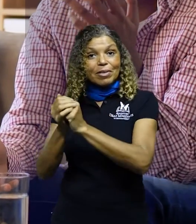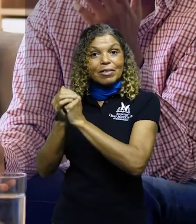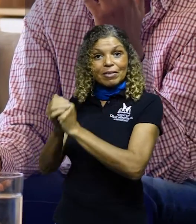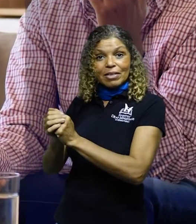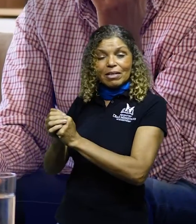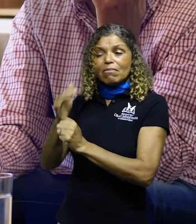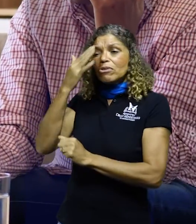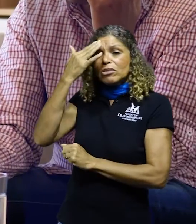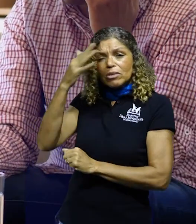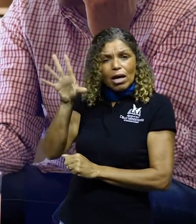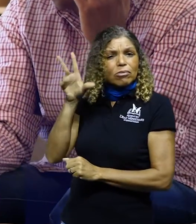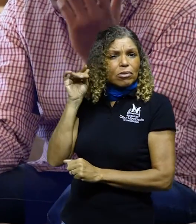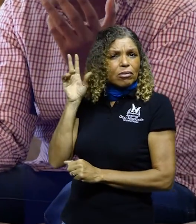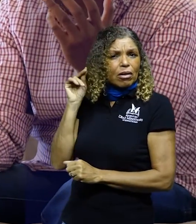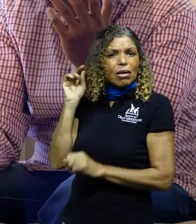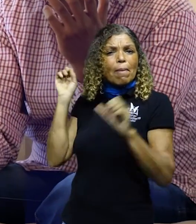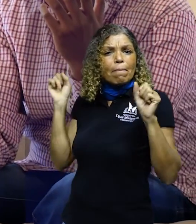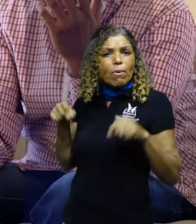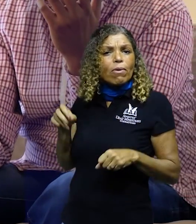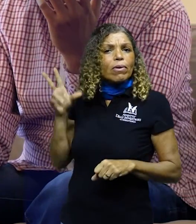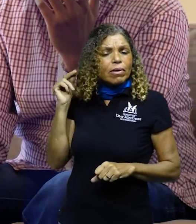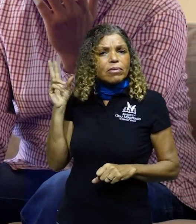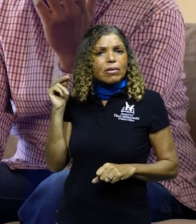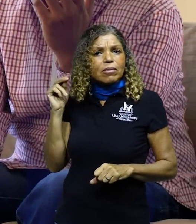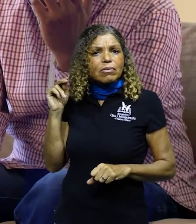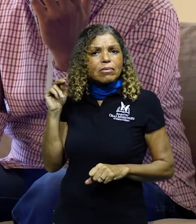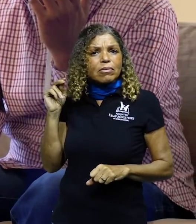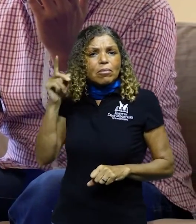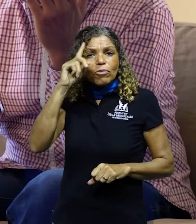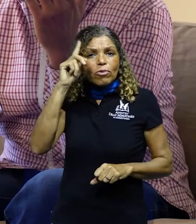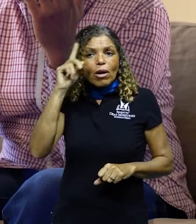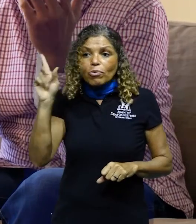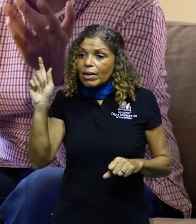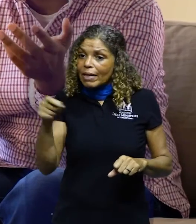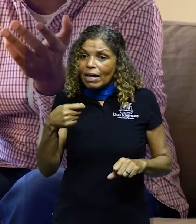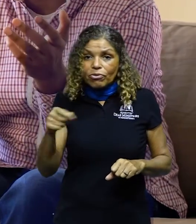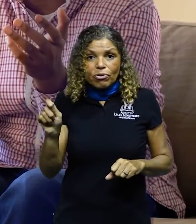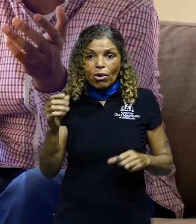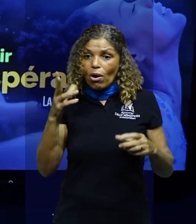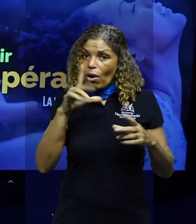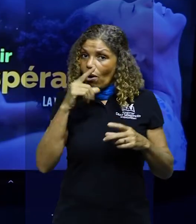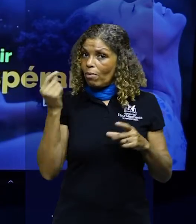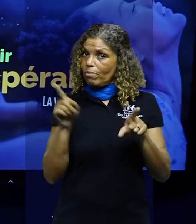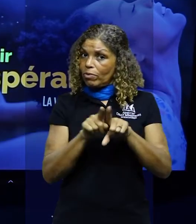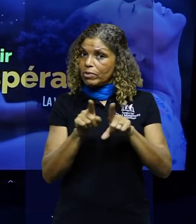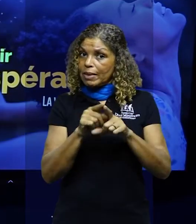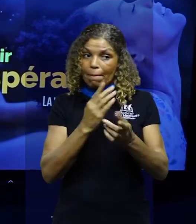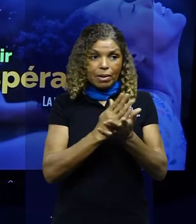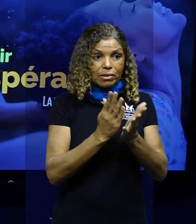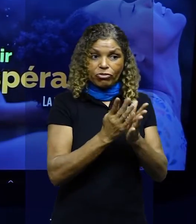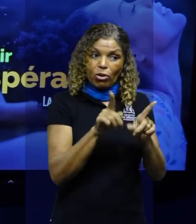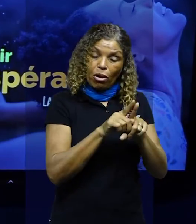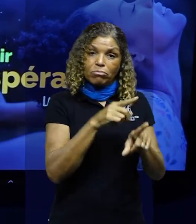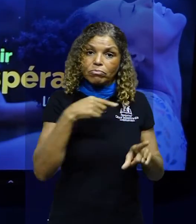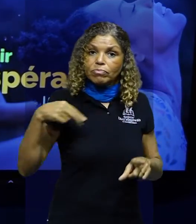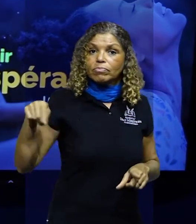nous. Il sait nous entendre, il peut nous entendre parce qu'il a partagé notre nature. De par sa nature